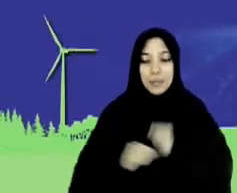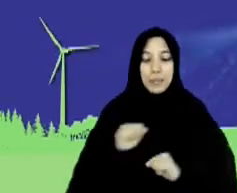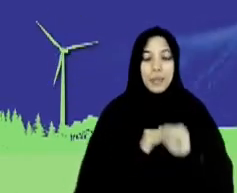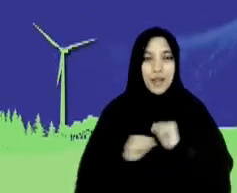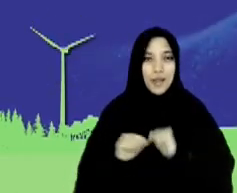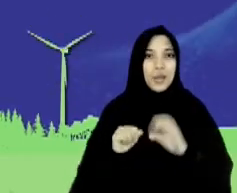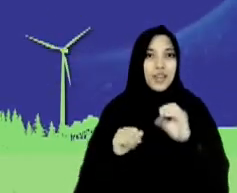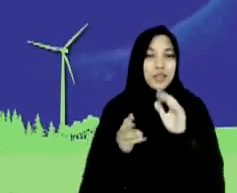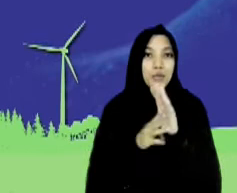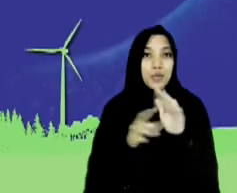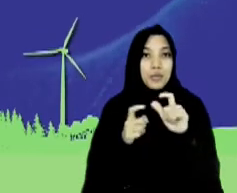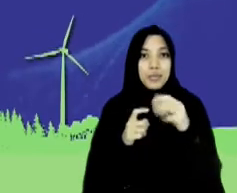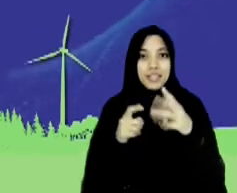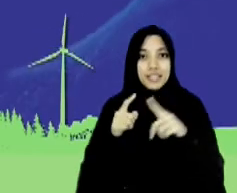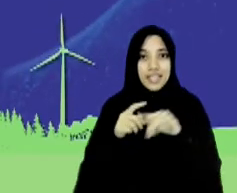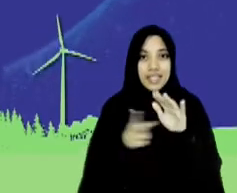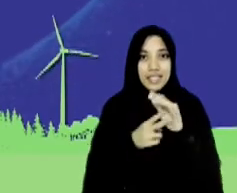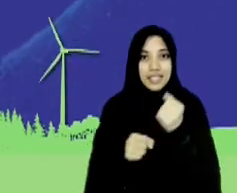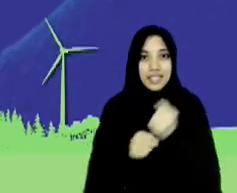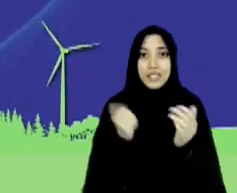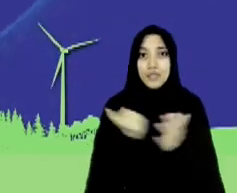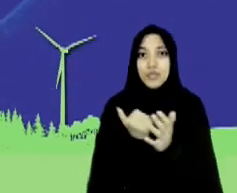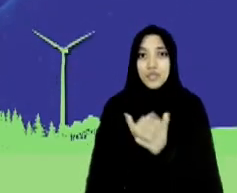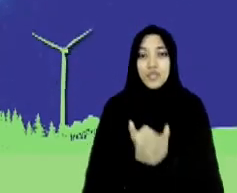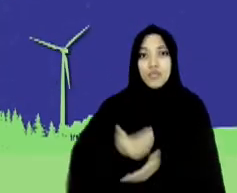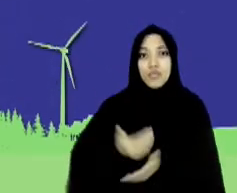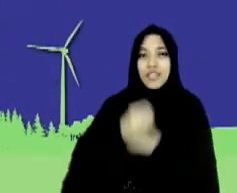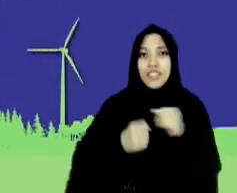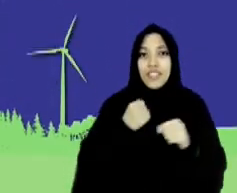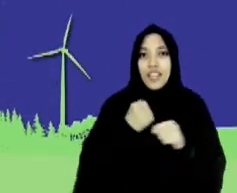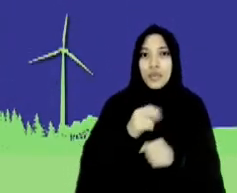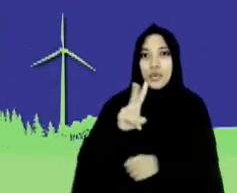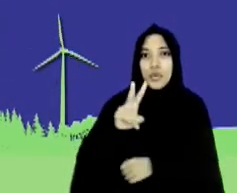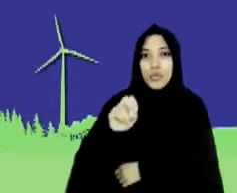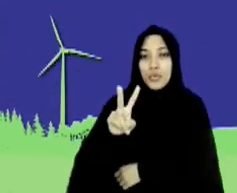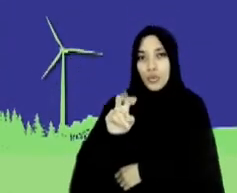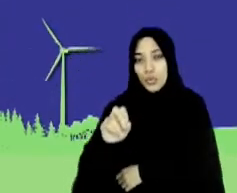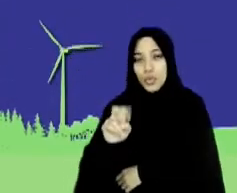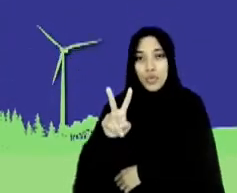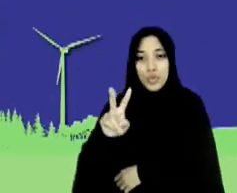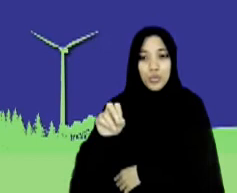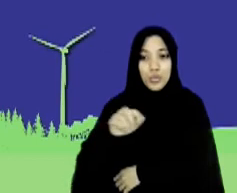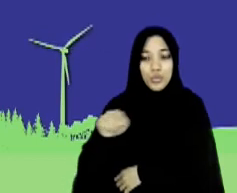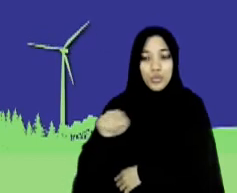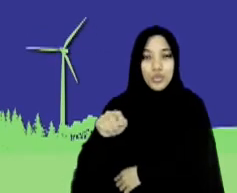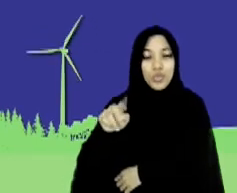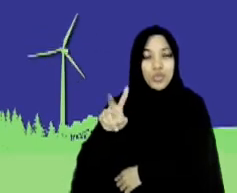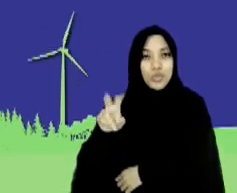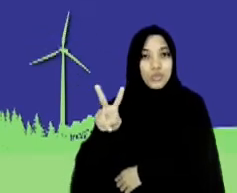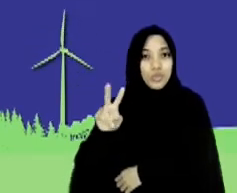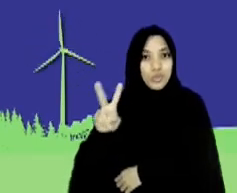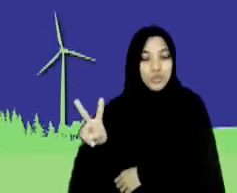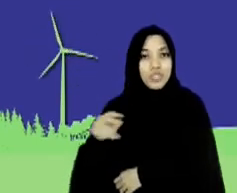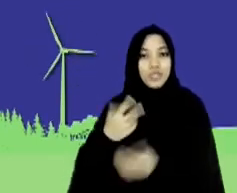ee ee dan dan sebenarnya di tahun di periode 2020-2022 ini kita juga sudah Ee investasi